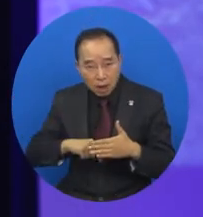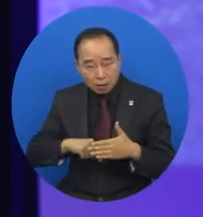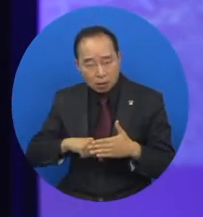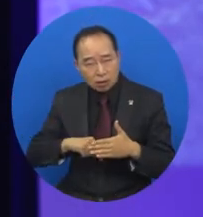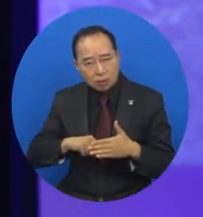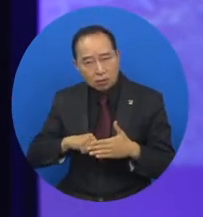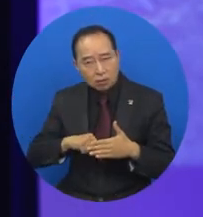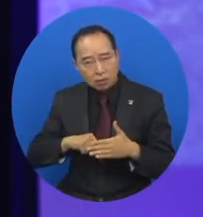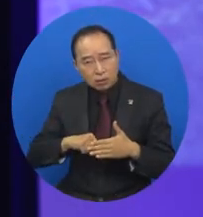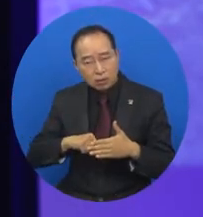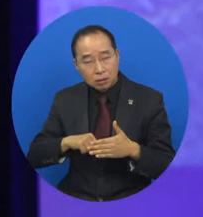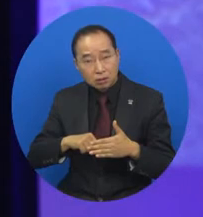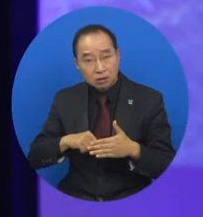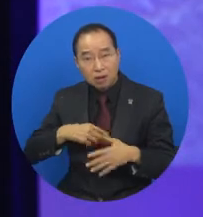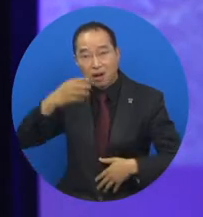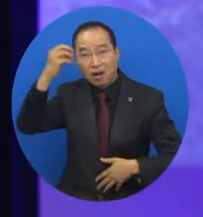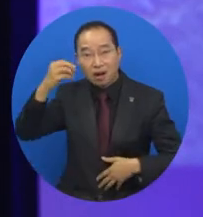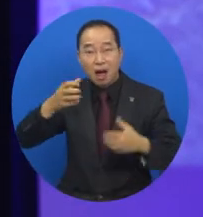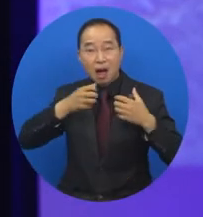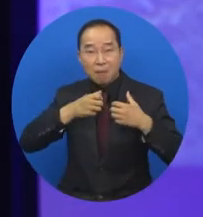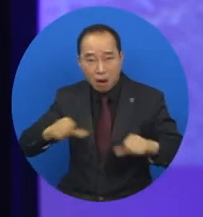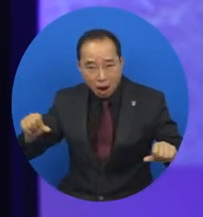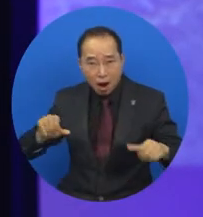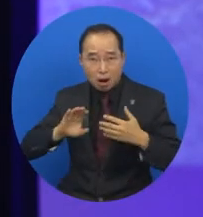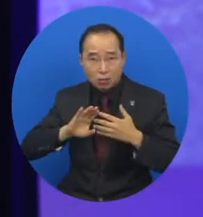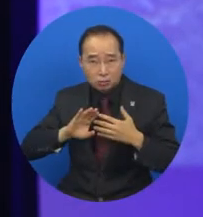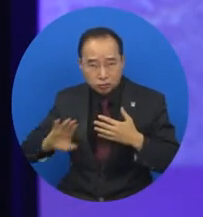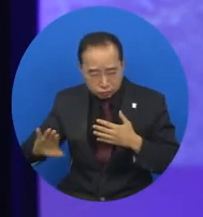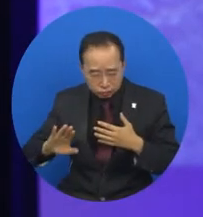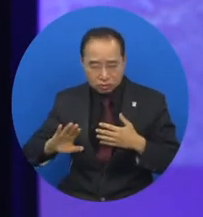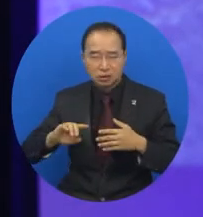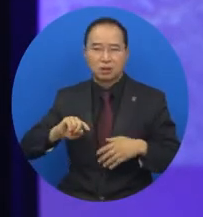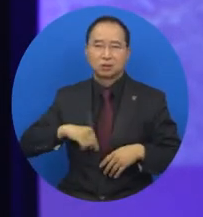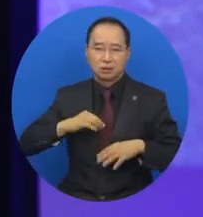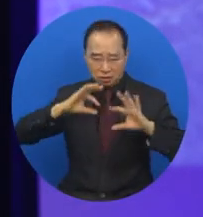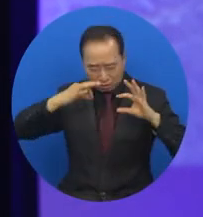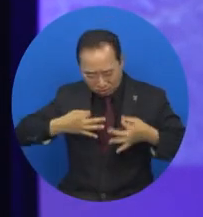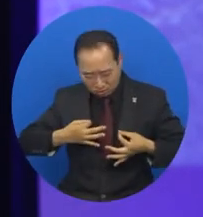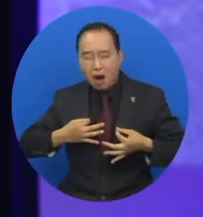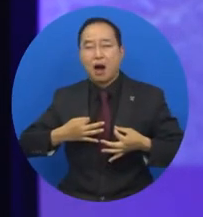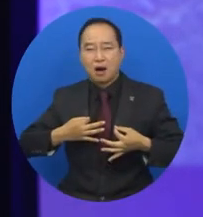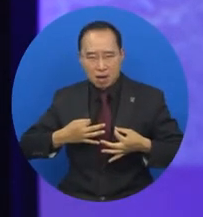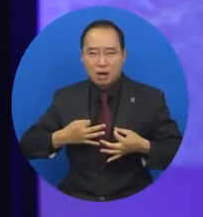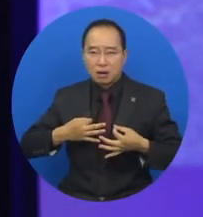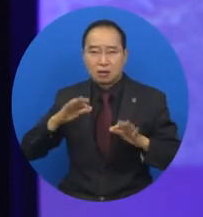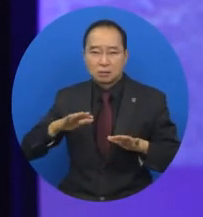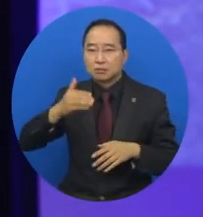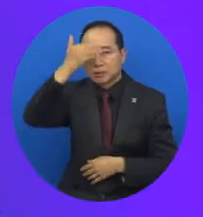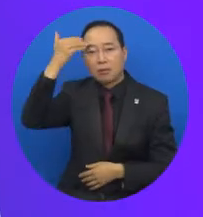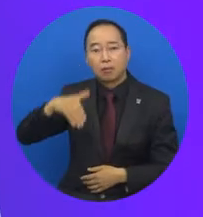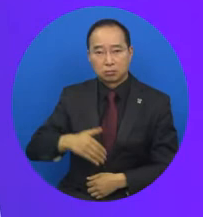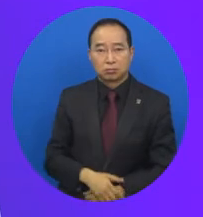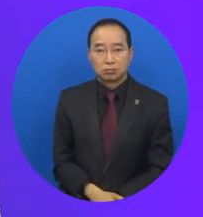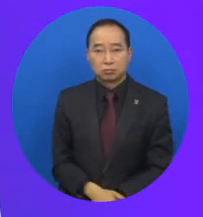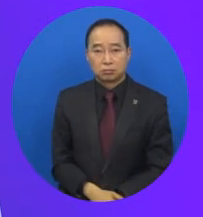나서야 이것들을 보게 되었다는 것을 지금 현재는 너무 다행스럽게 생각을 합니다.